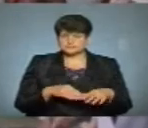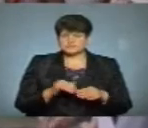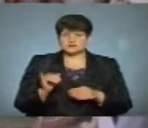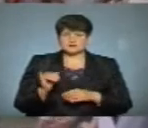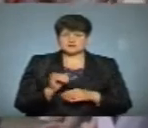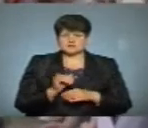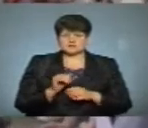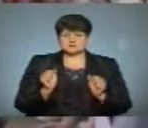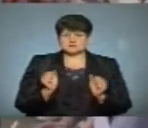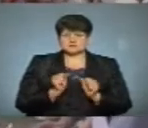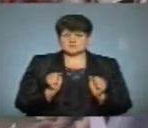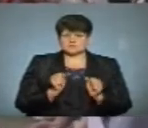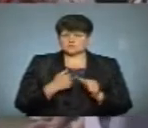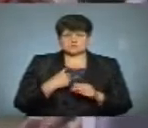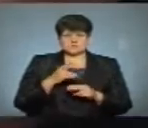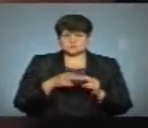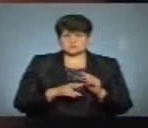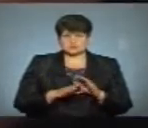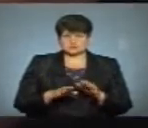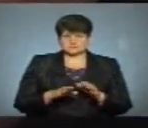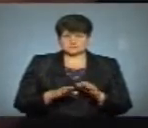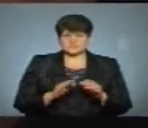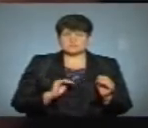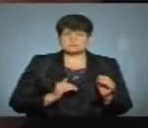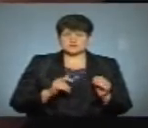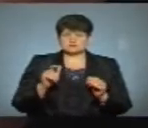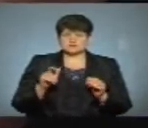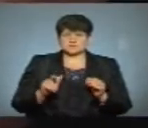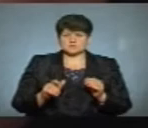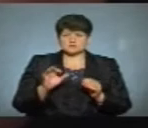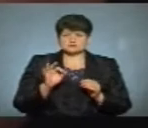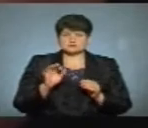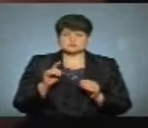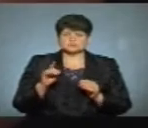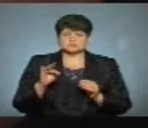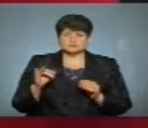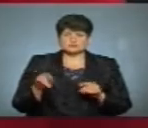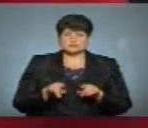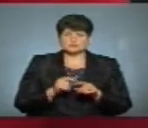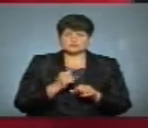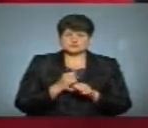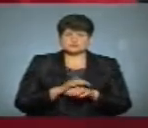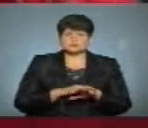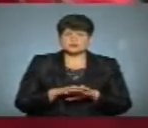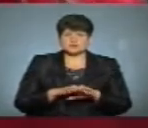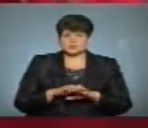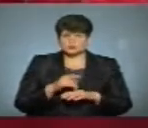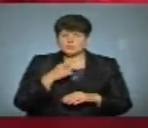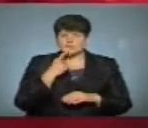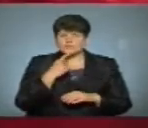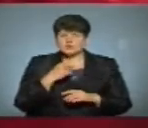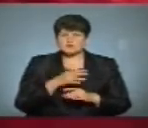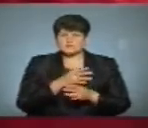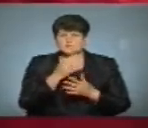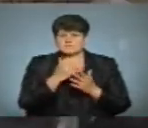мається зимовий, бо ми не закінчили. Підприємиця Оксана Зюбровська теж працює на центральному ринку. Жінка каже, перелік